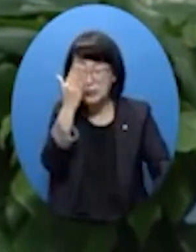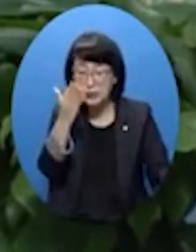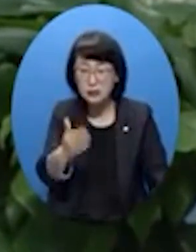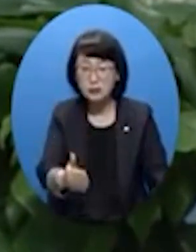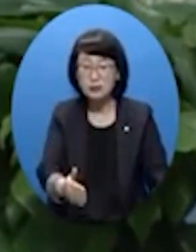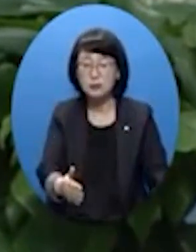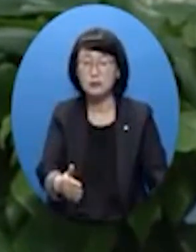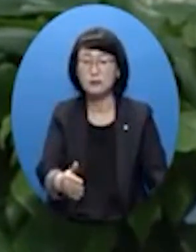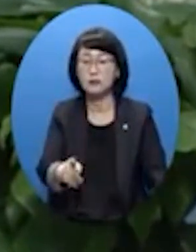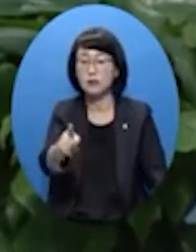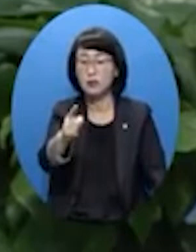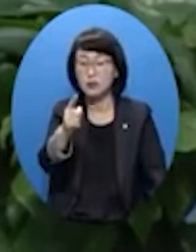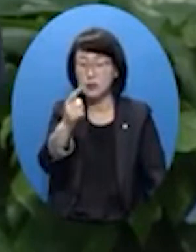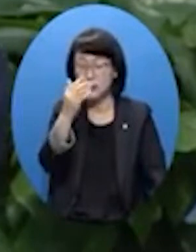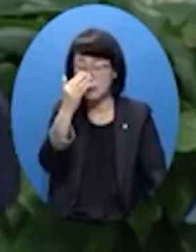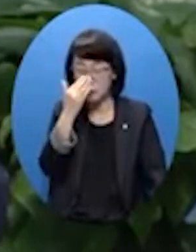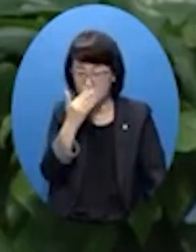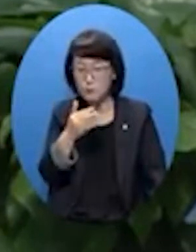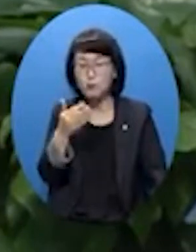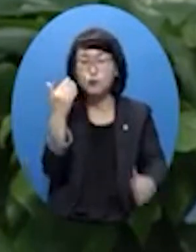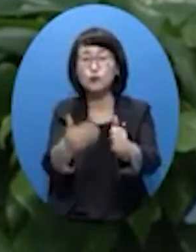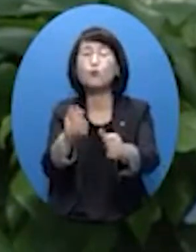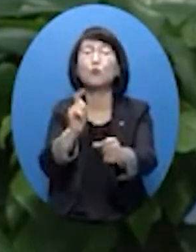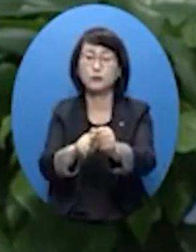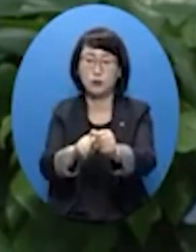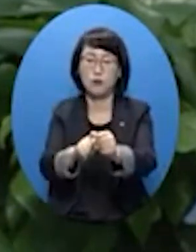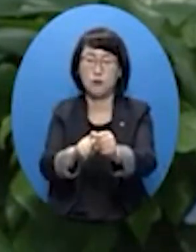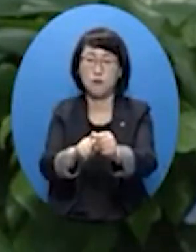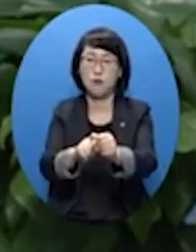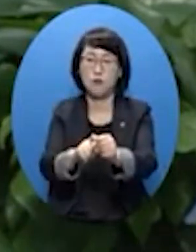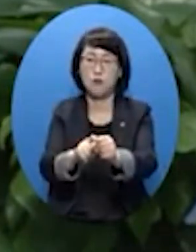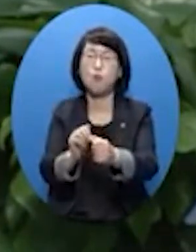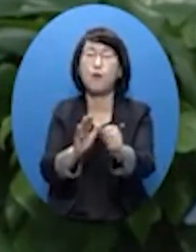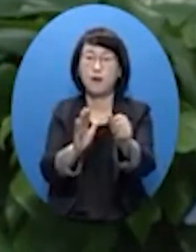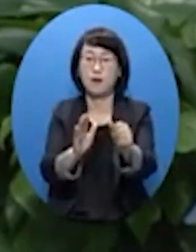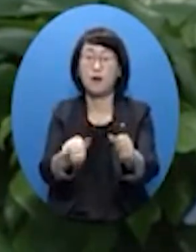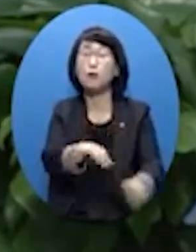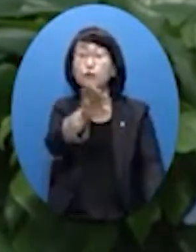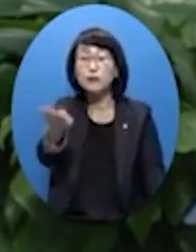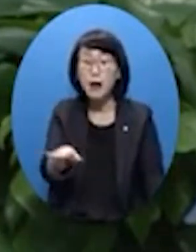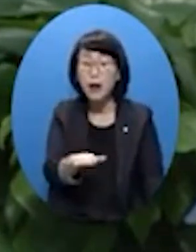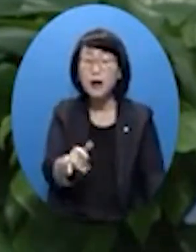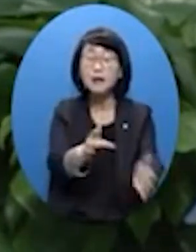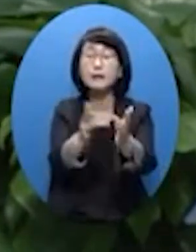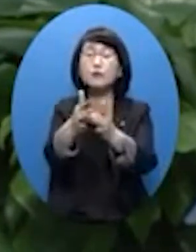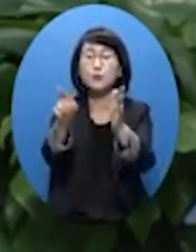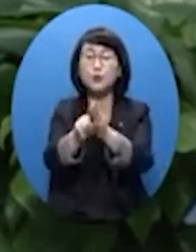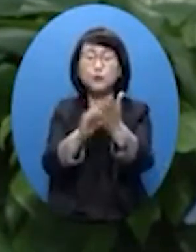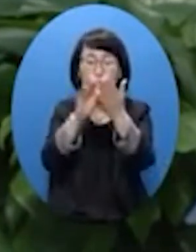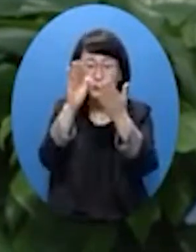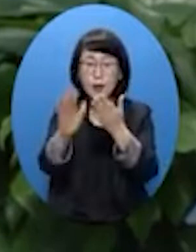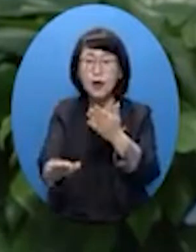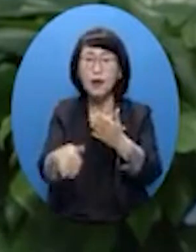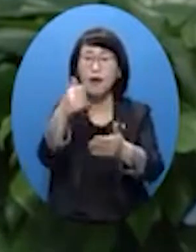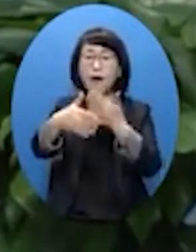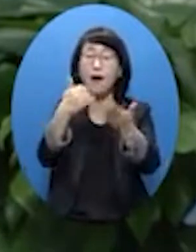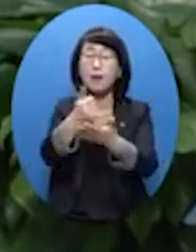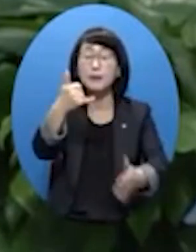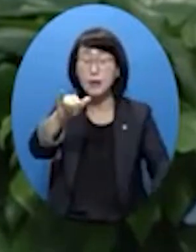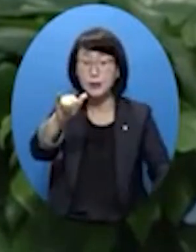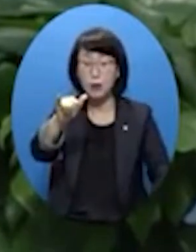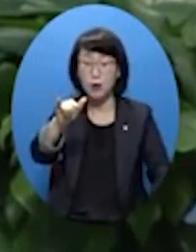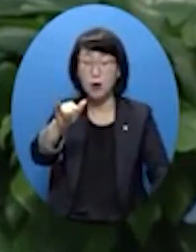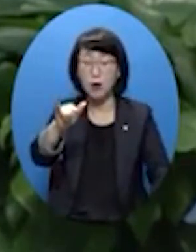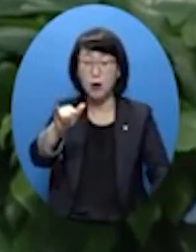깨뜨리기 위해서 광해 끼 를 통과하게 하신 것입니다 우리가 예수 믿고 하남 자료가 되고 난